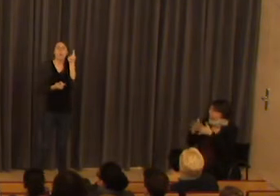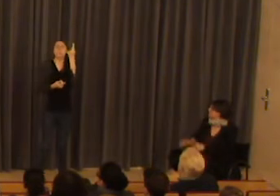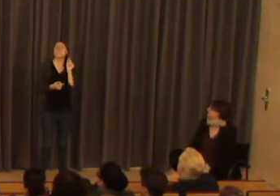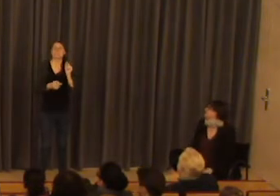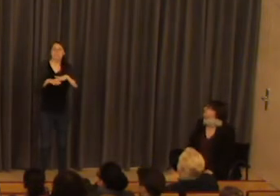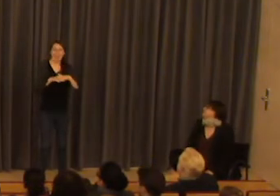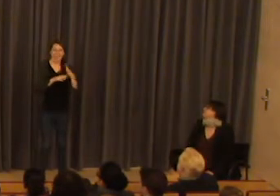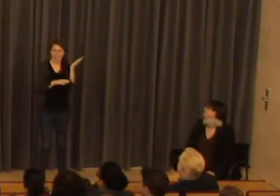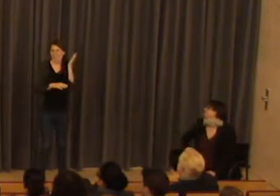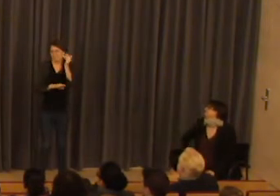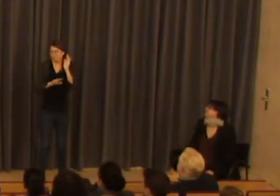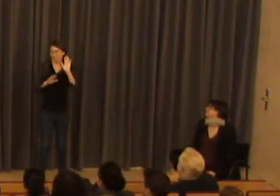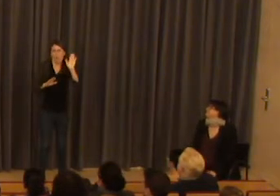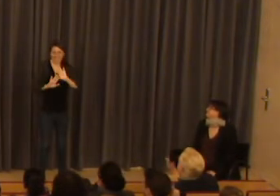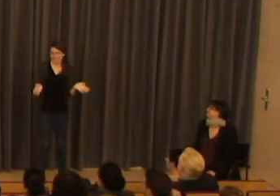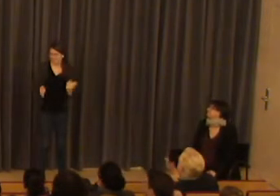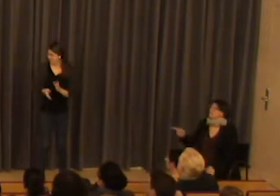no el deixaríem aquí.